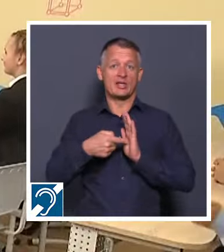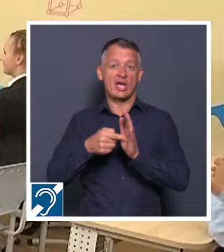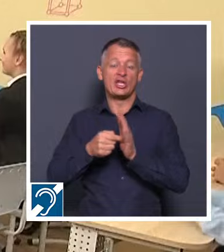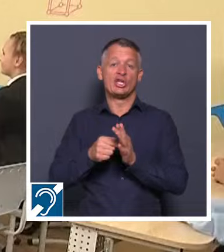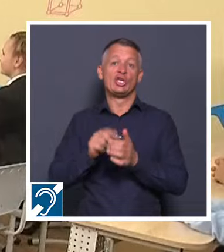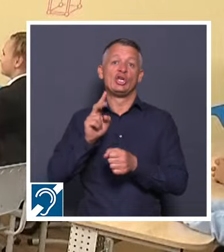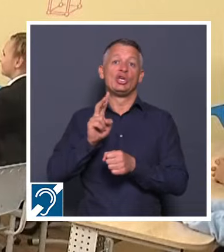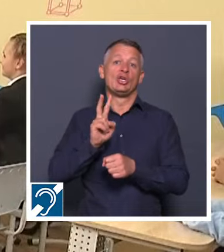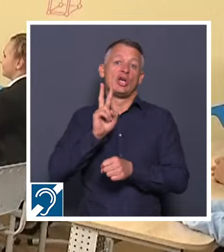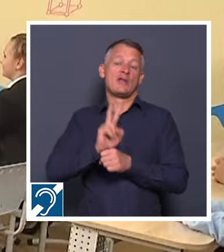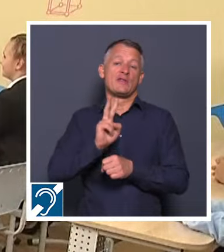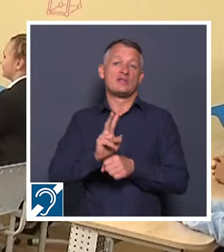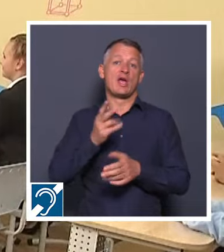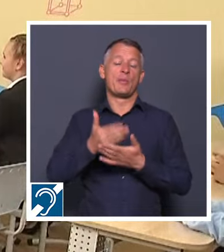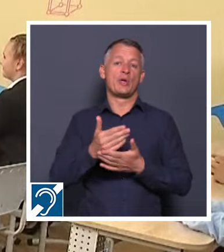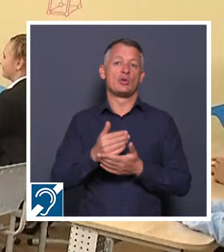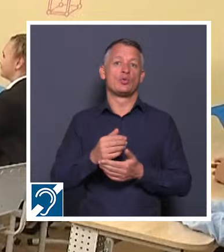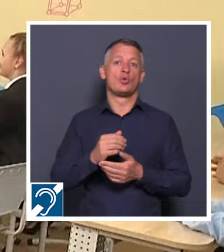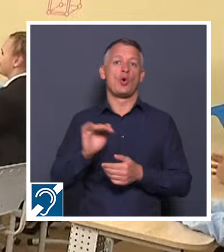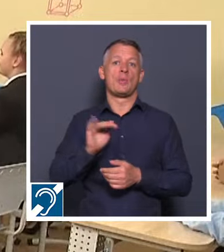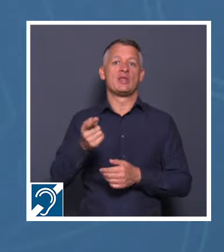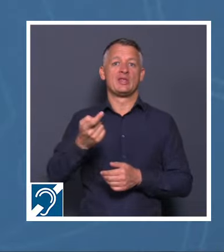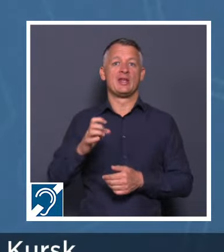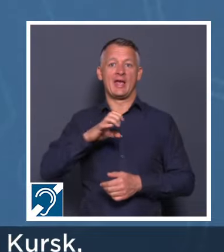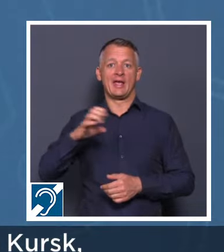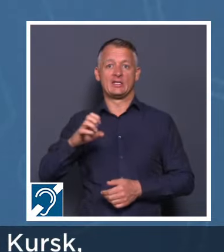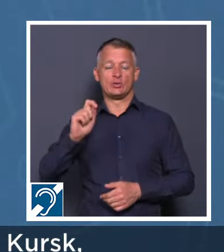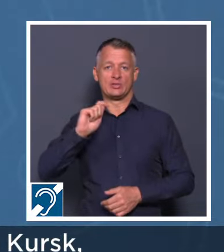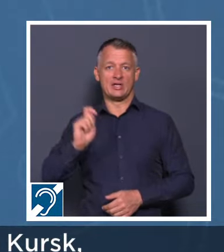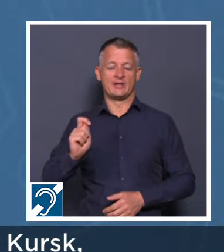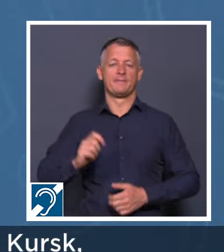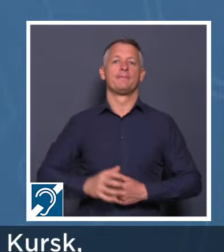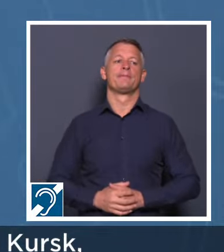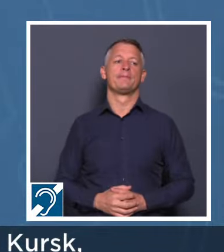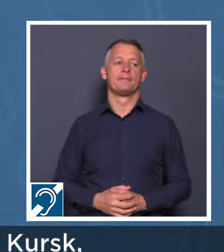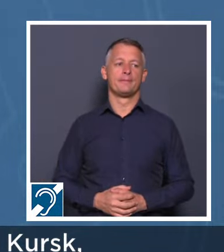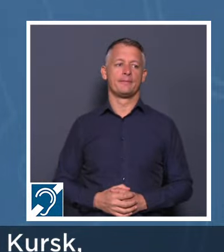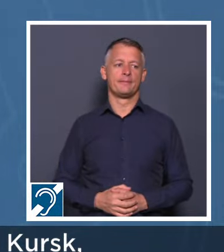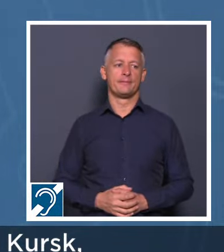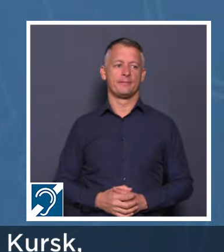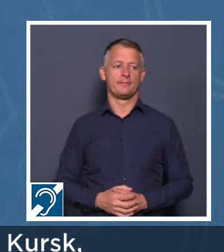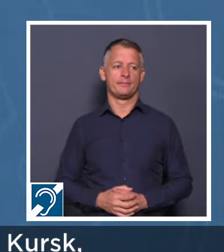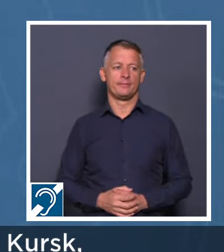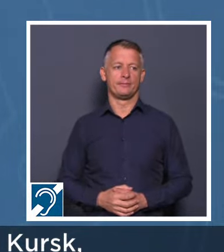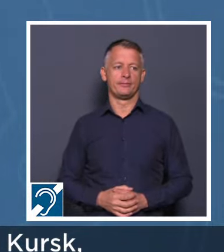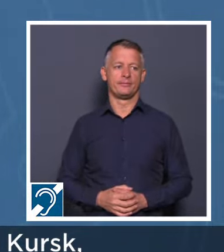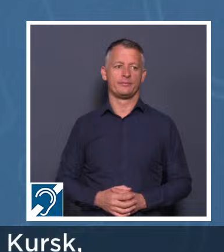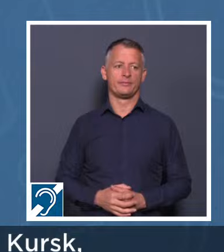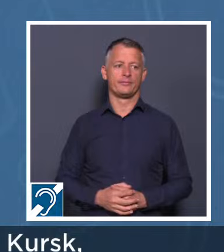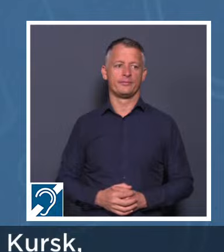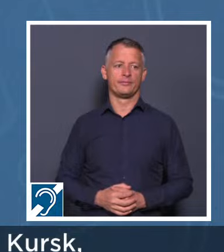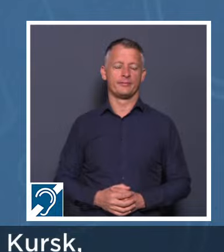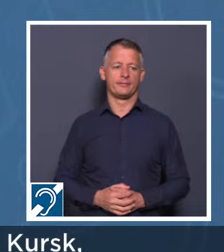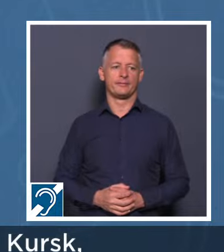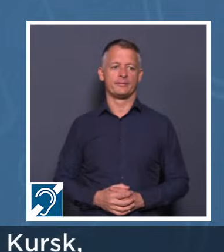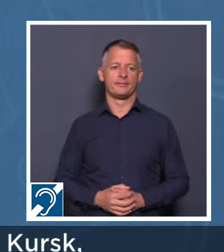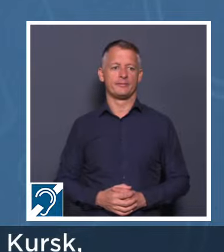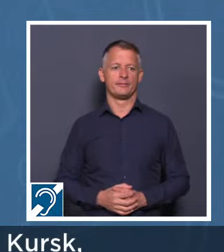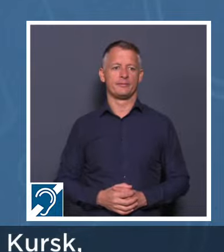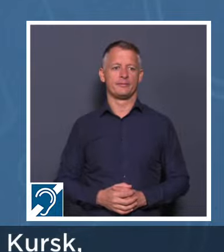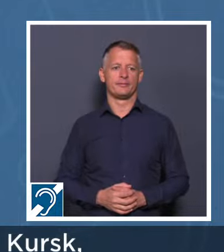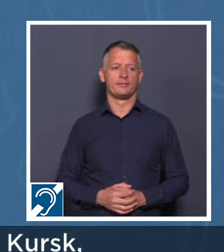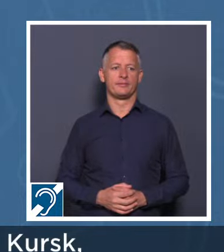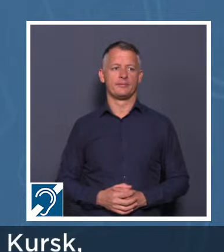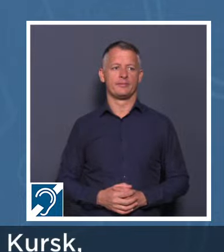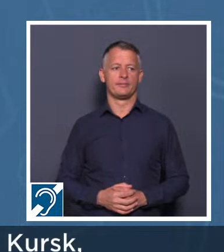din vestul țării, din regiunea atacată de Ucraina. И разумеется, мы сейчас думаем и о ваших сверстниках, о ребятах